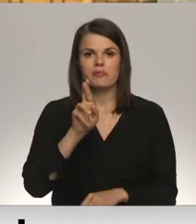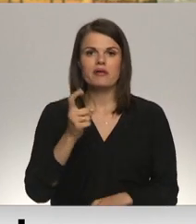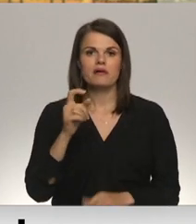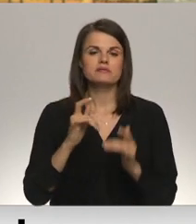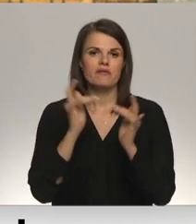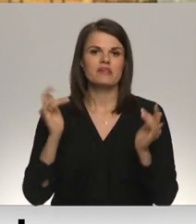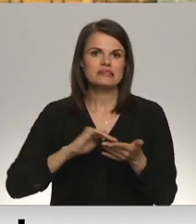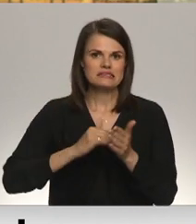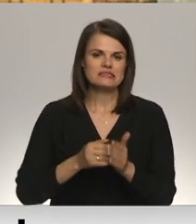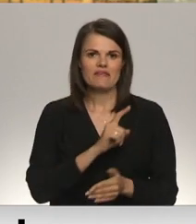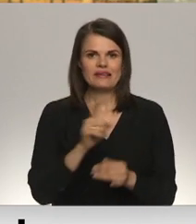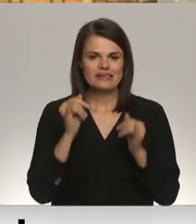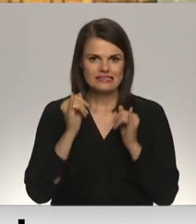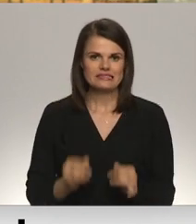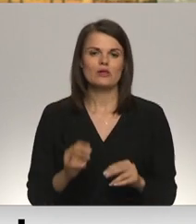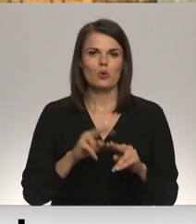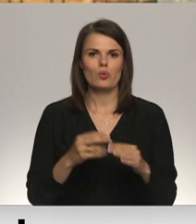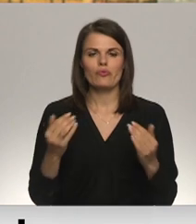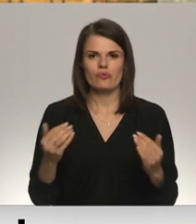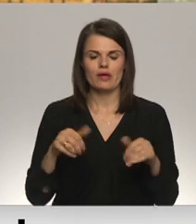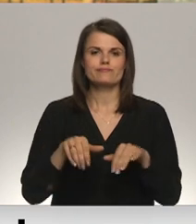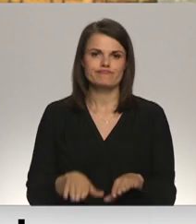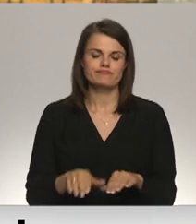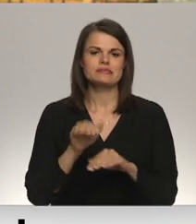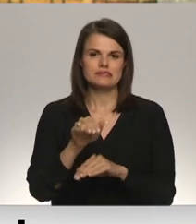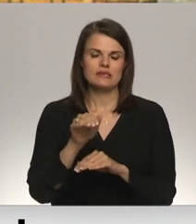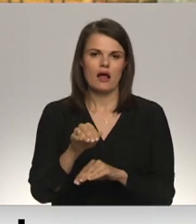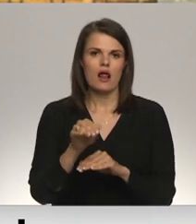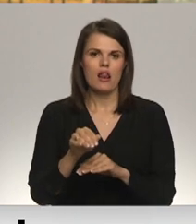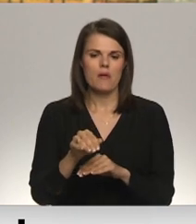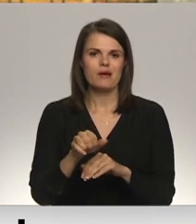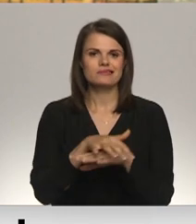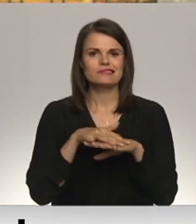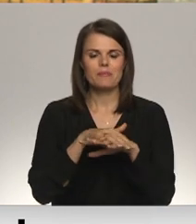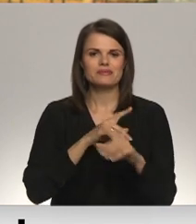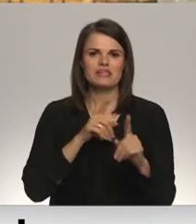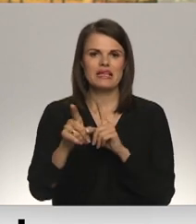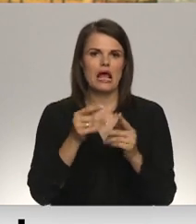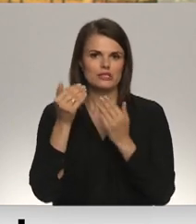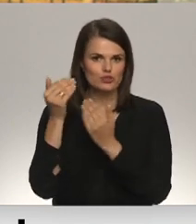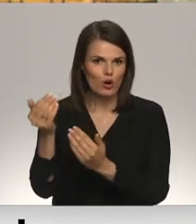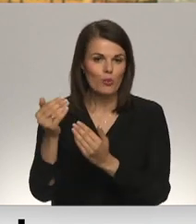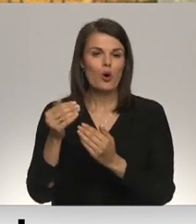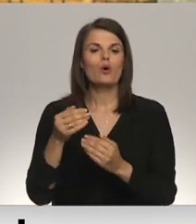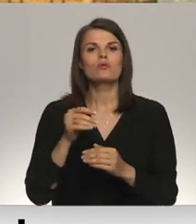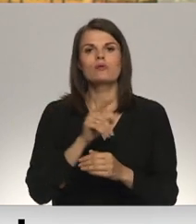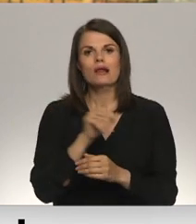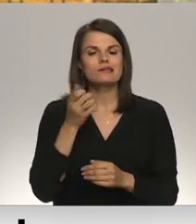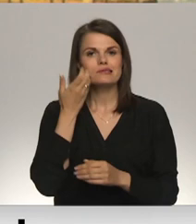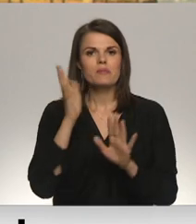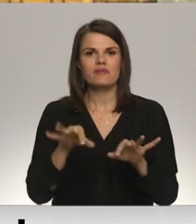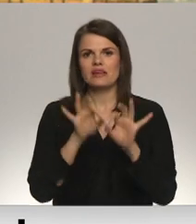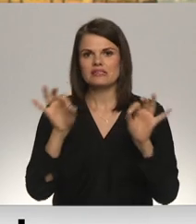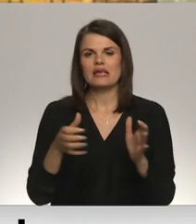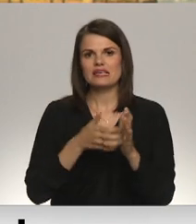tilta stāvoklis ir slikts un pat labam pieņems lēmums to saglabāt sabiedriskā transporta kustībai, līdz varēs sākt